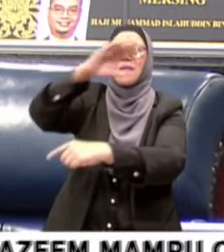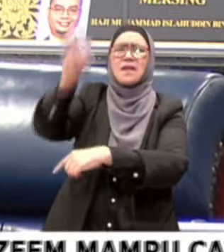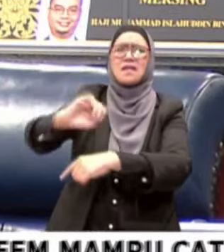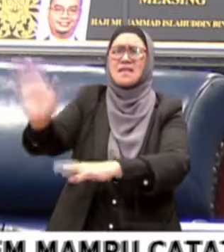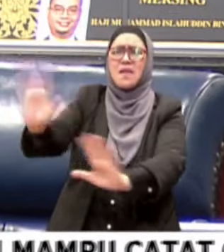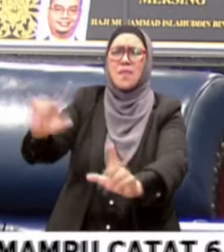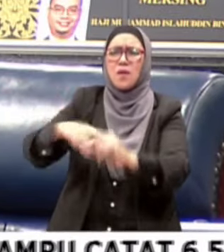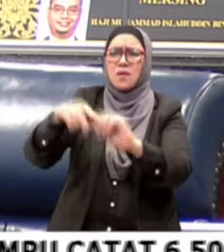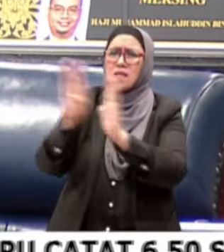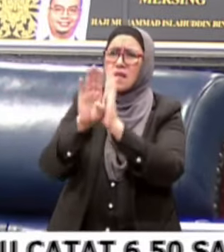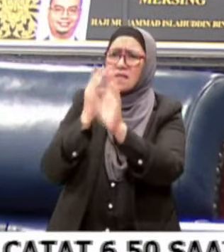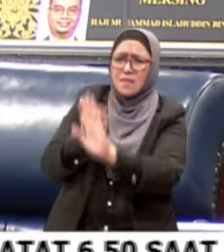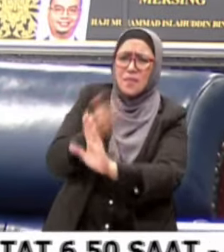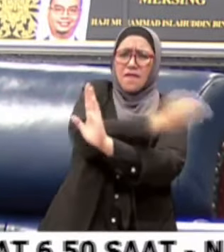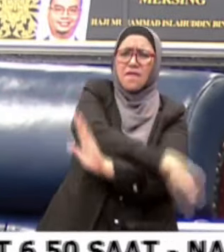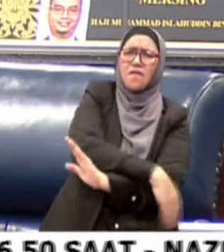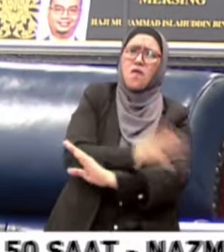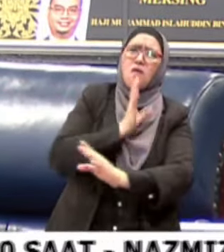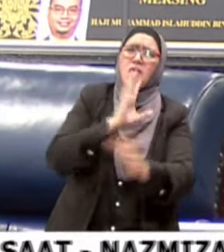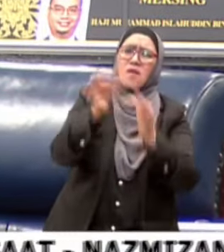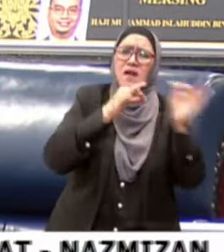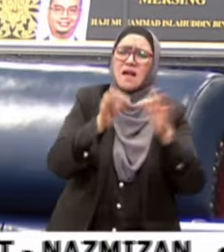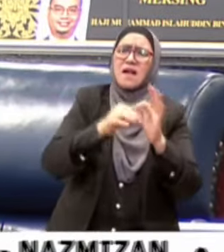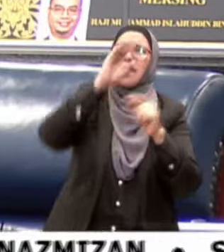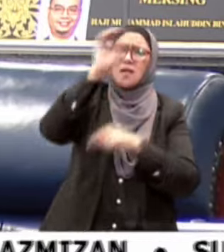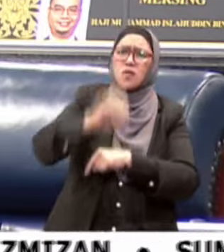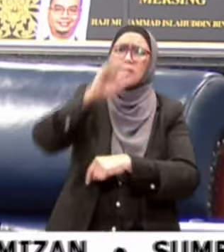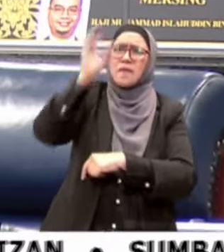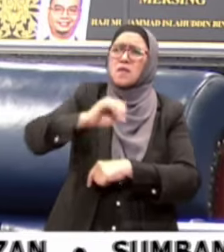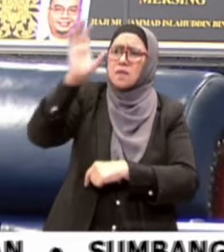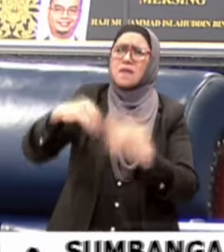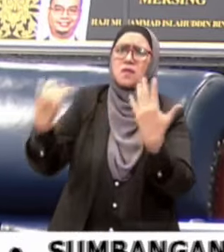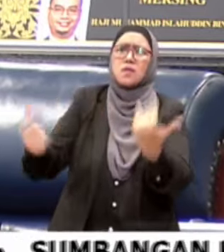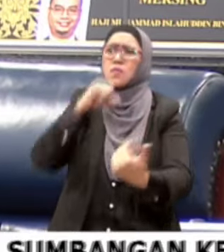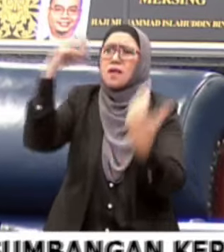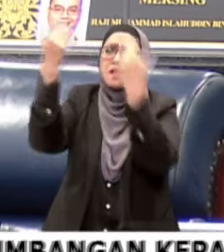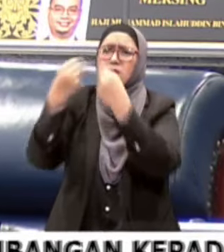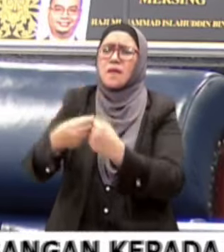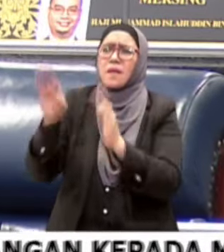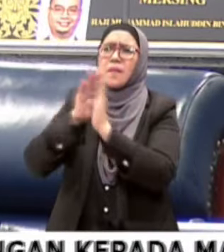tadi sebuah tadi di sebuah paragraf